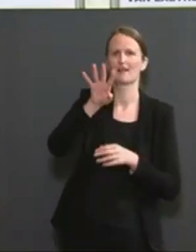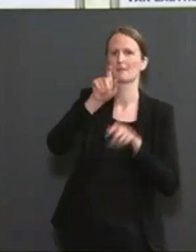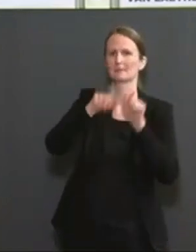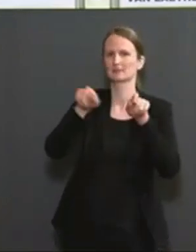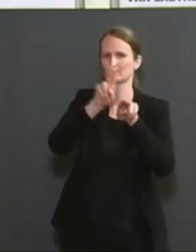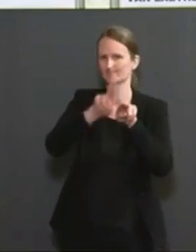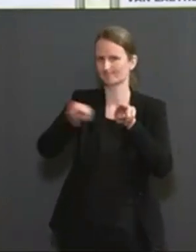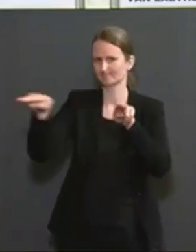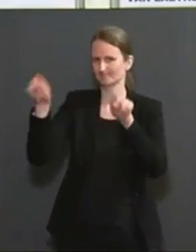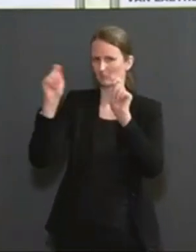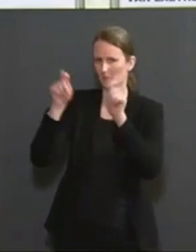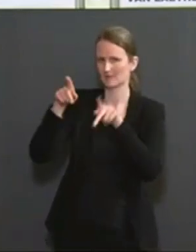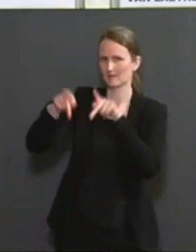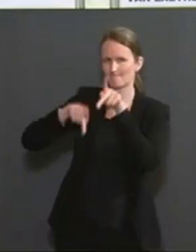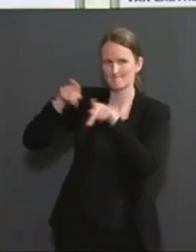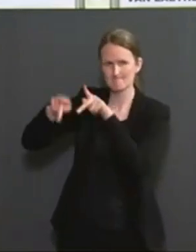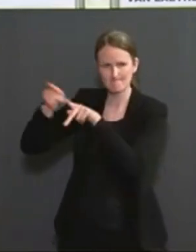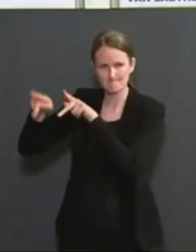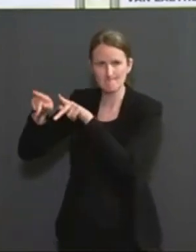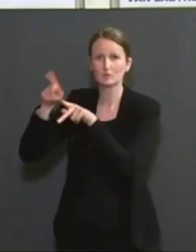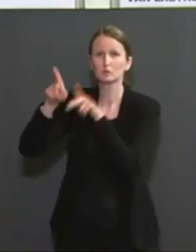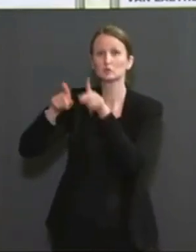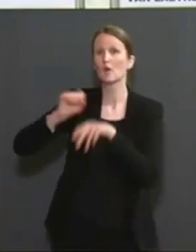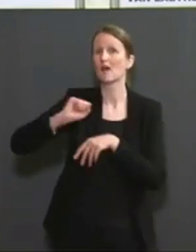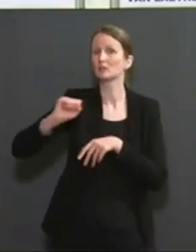1194 en soins intensifs.